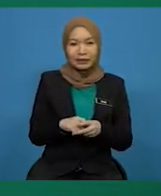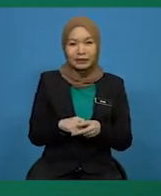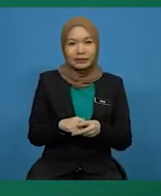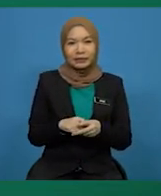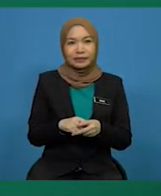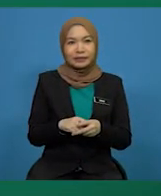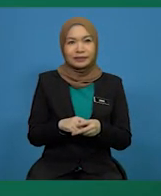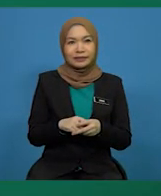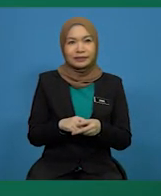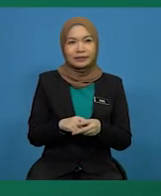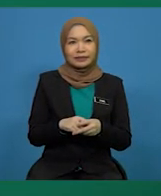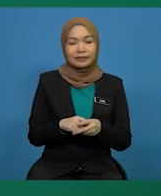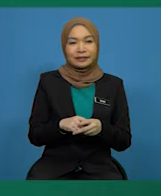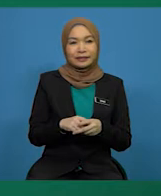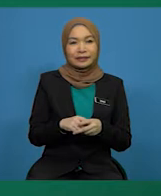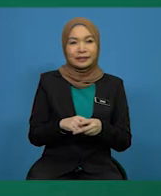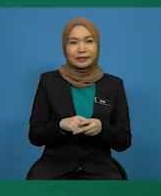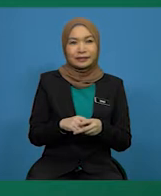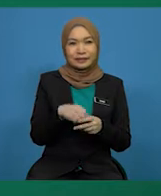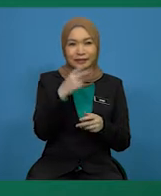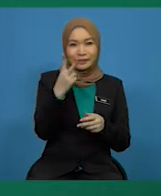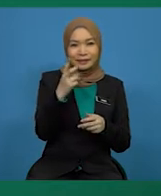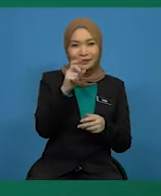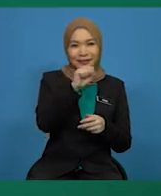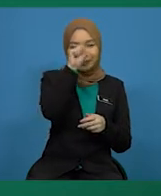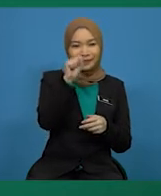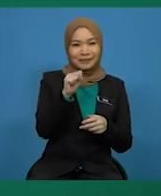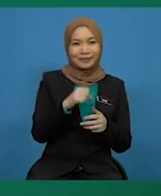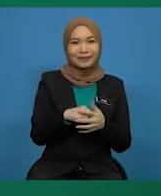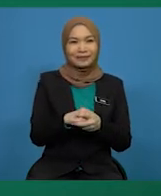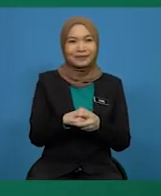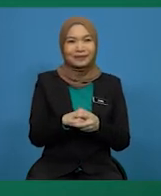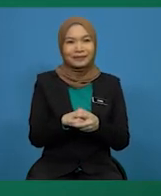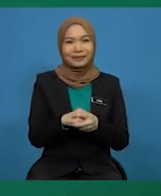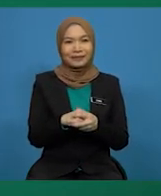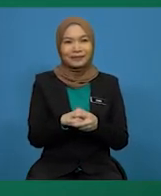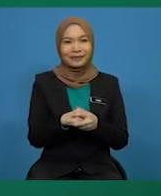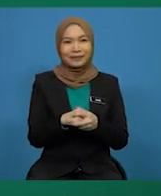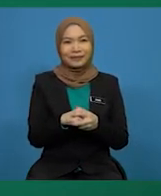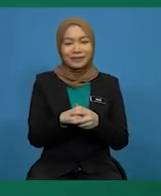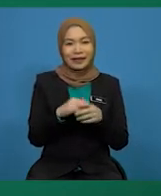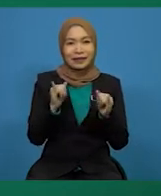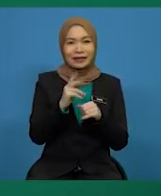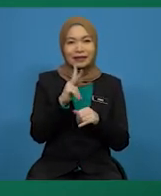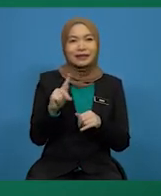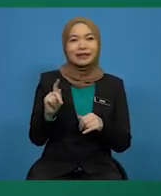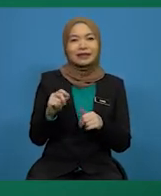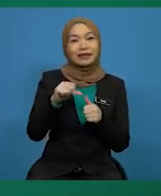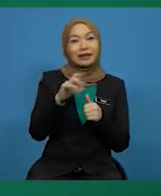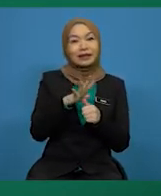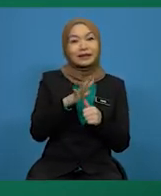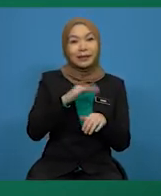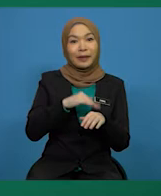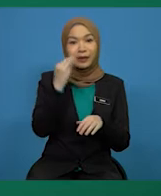tersebut bermula dengan menghuraikan kesimbangan asal hinggalah kesimbangan akhir serta menjelaskan kesan kepada kadar